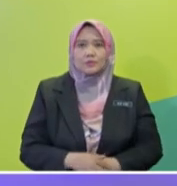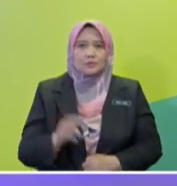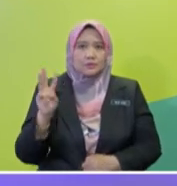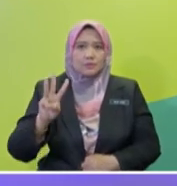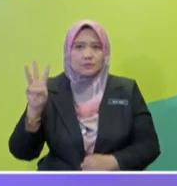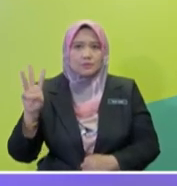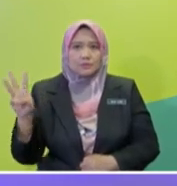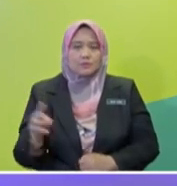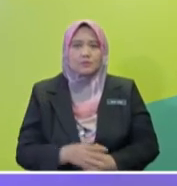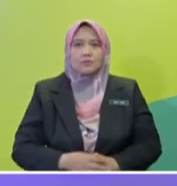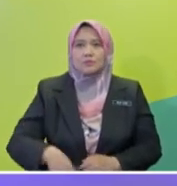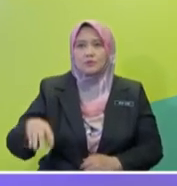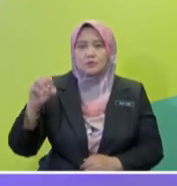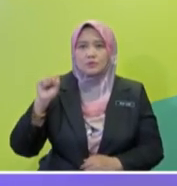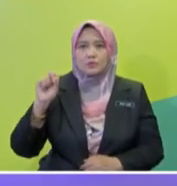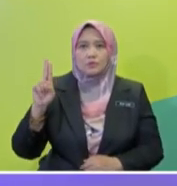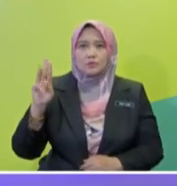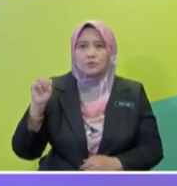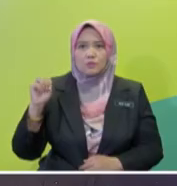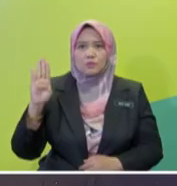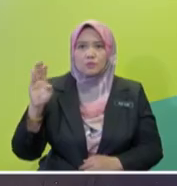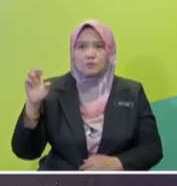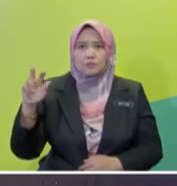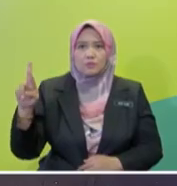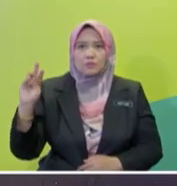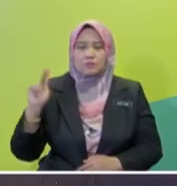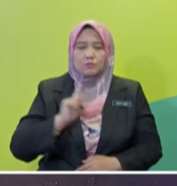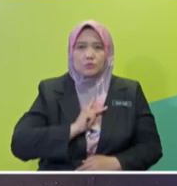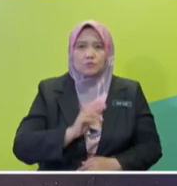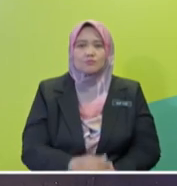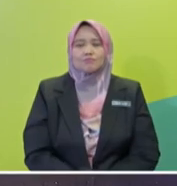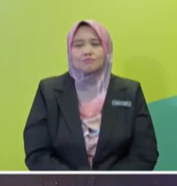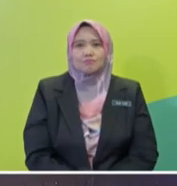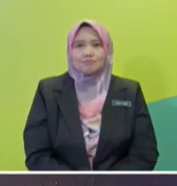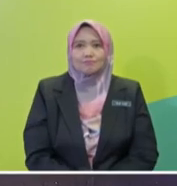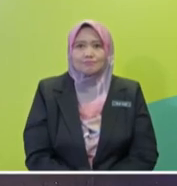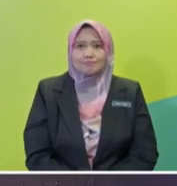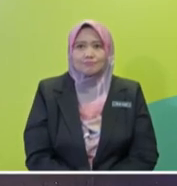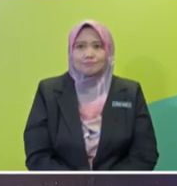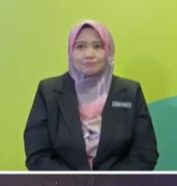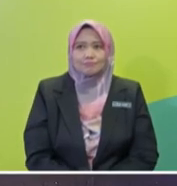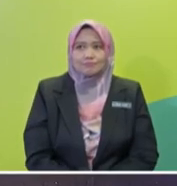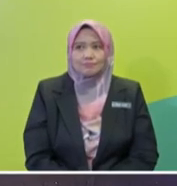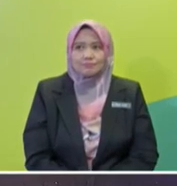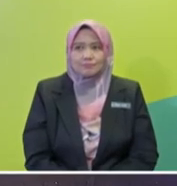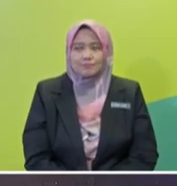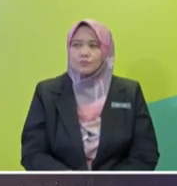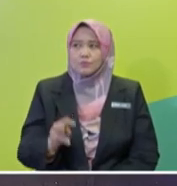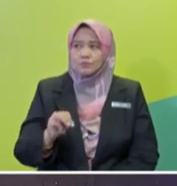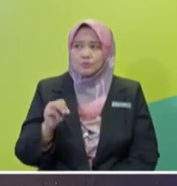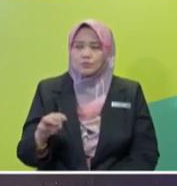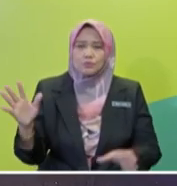itu sumberku Dan mungkin pun taksiran keseluruhan untuk murid-murid yang besar-besarnya kita pada hari ini